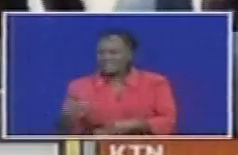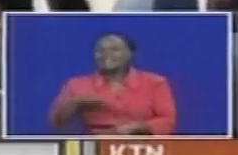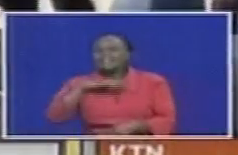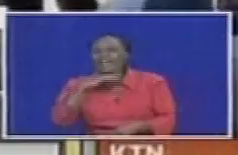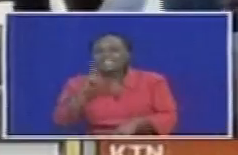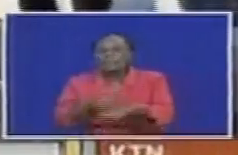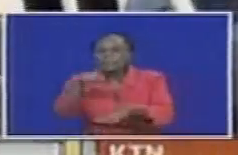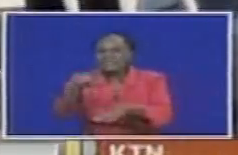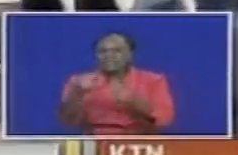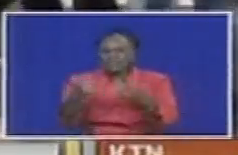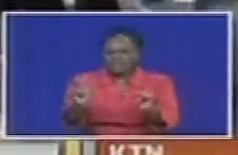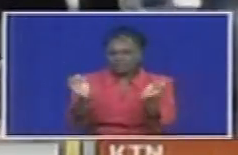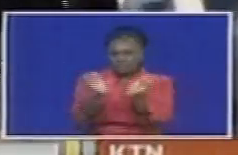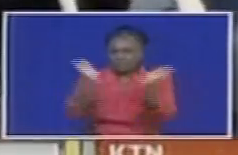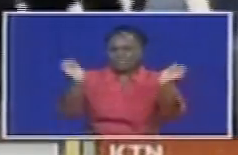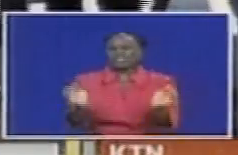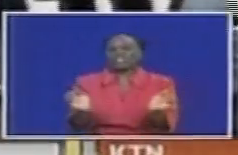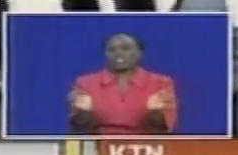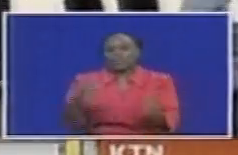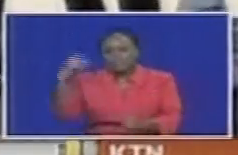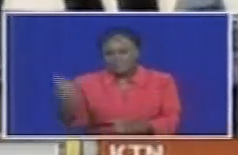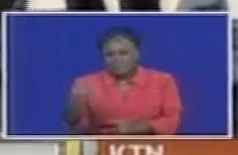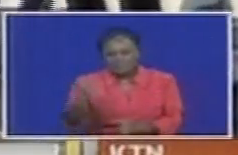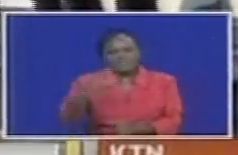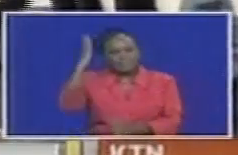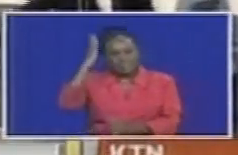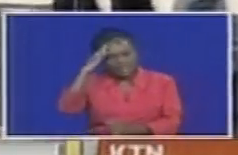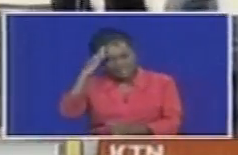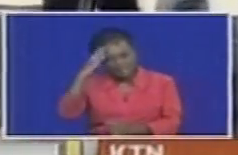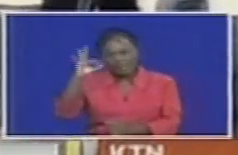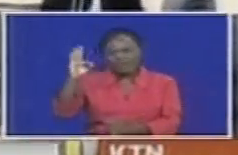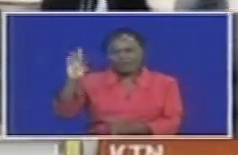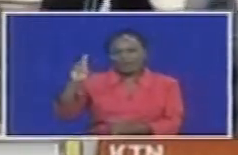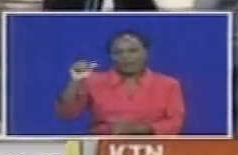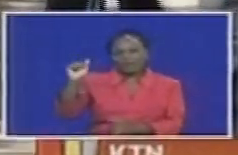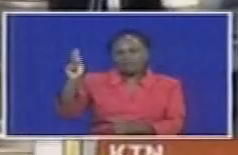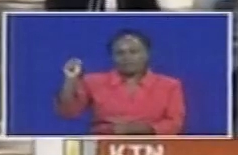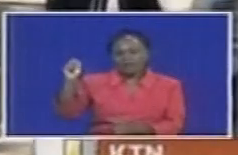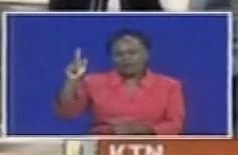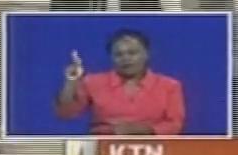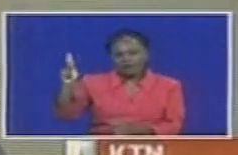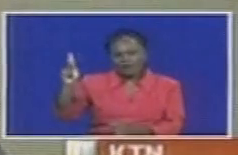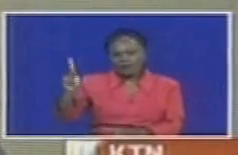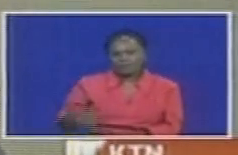mwake alipokuwa akimpa adhabu ya kichapo kichwani. Franco Tieno, KTN Leo.